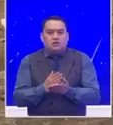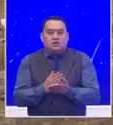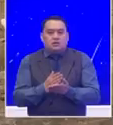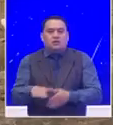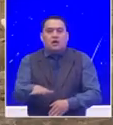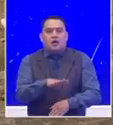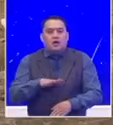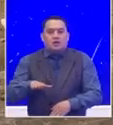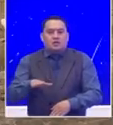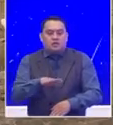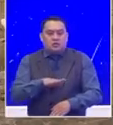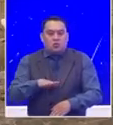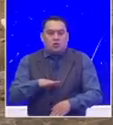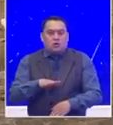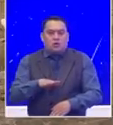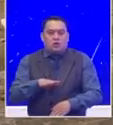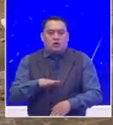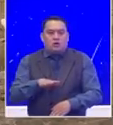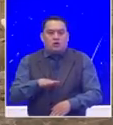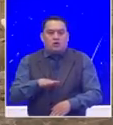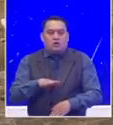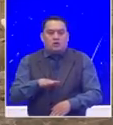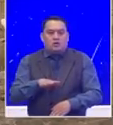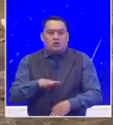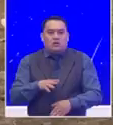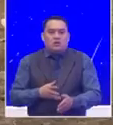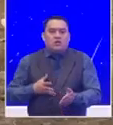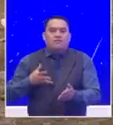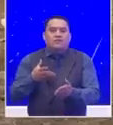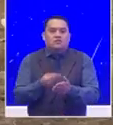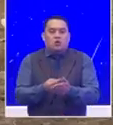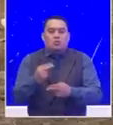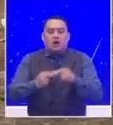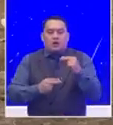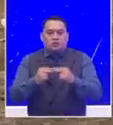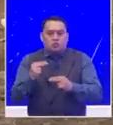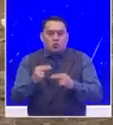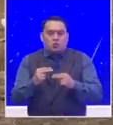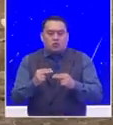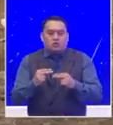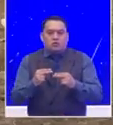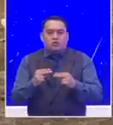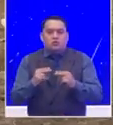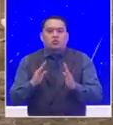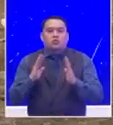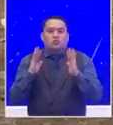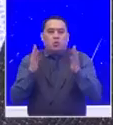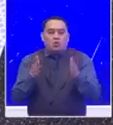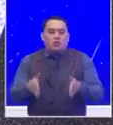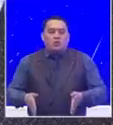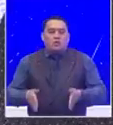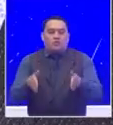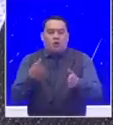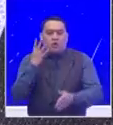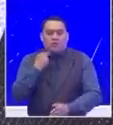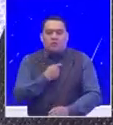на территории коттеджного городка. Кроме этого, за счет инвестора будет построен торговый дом вдоль дороги Алматы-Талдыкурган. В